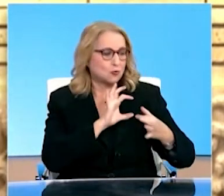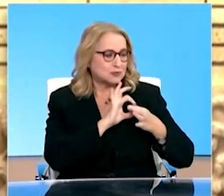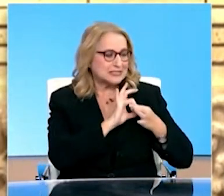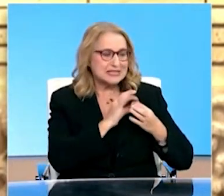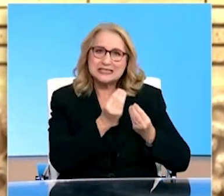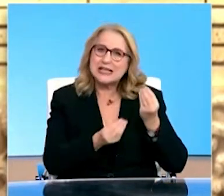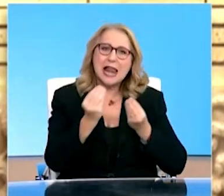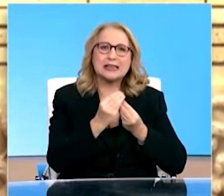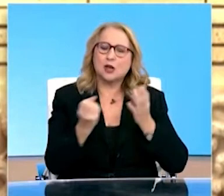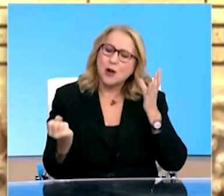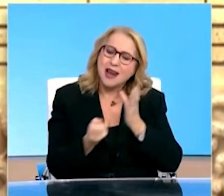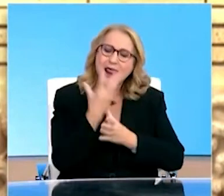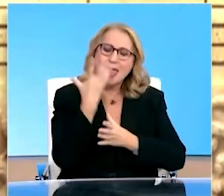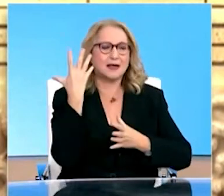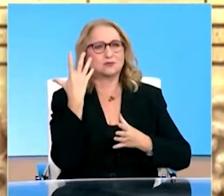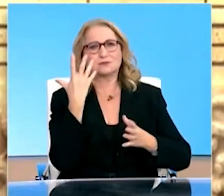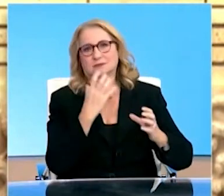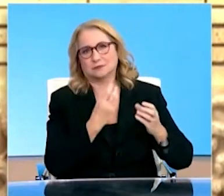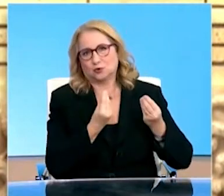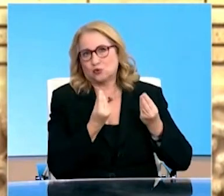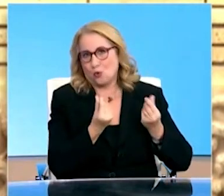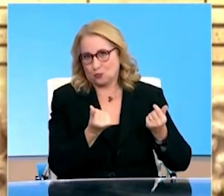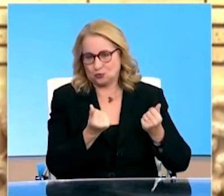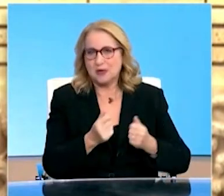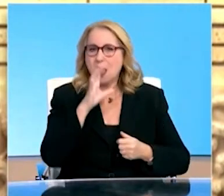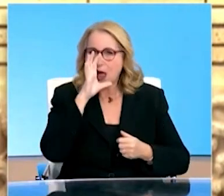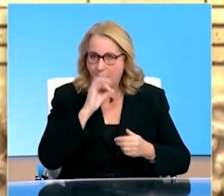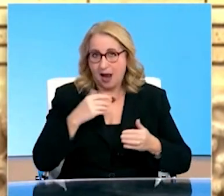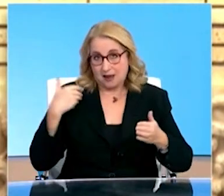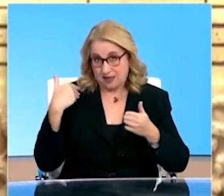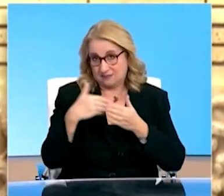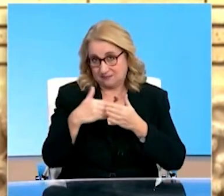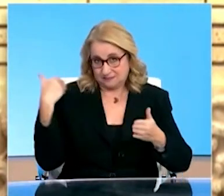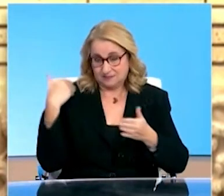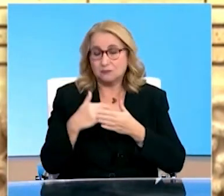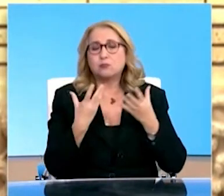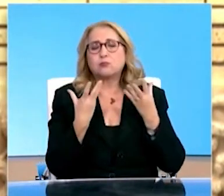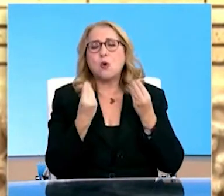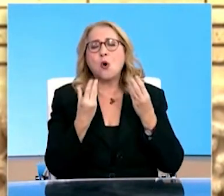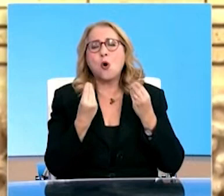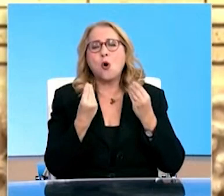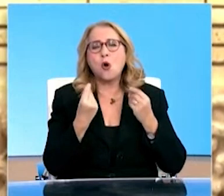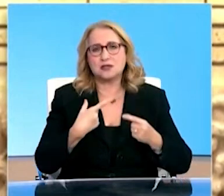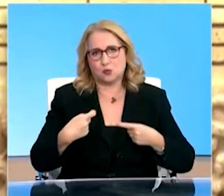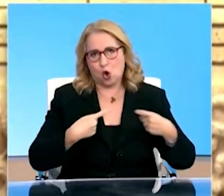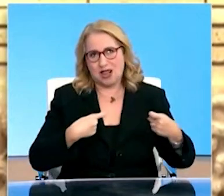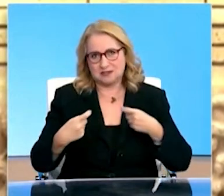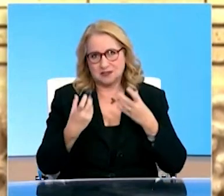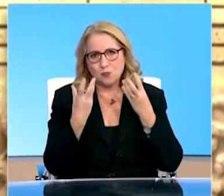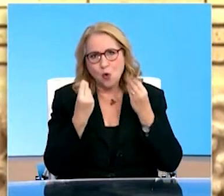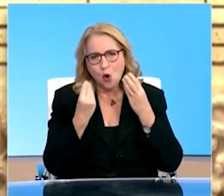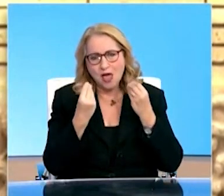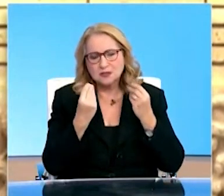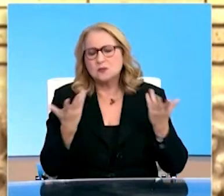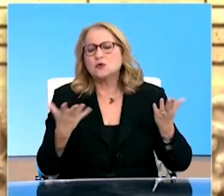ότι το διάστημα το οποίο μεσολάβησε αντιμετωπίσαμε πρωτόγνωρες προκλήσεις. Προκλήσεις που δεν γνωρίζουν